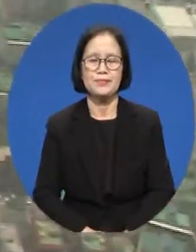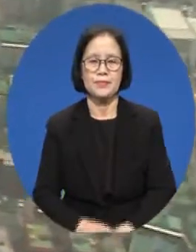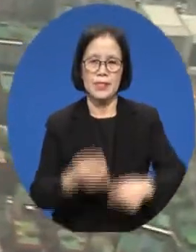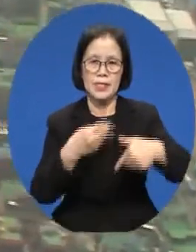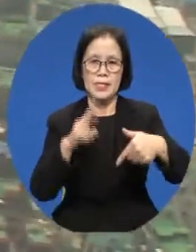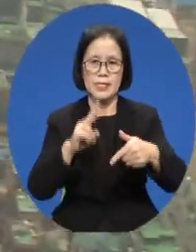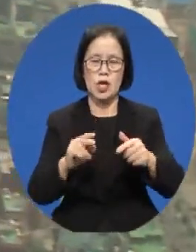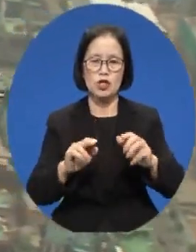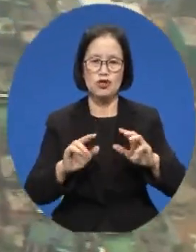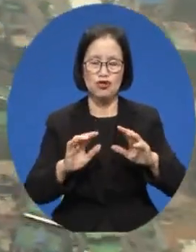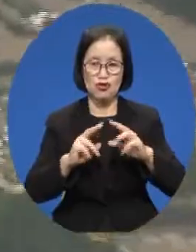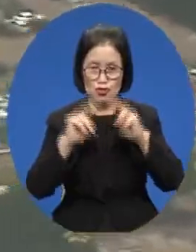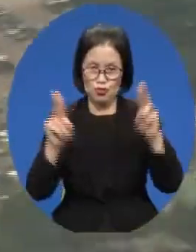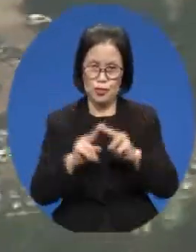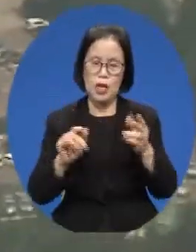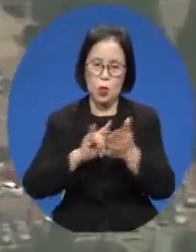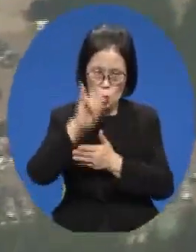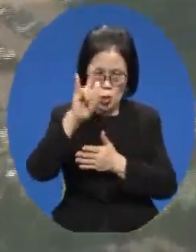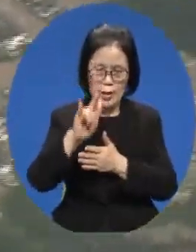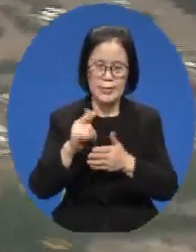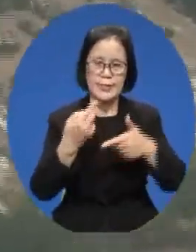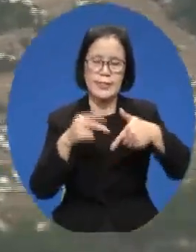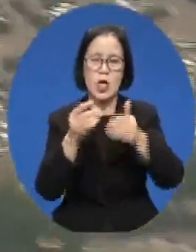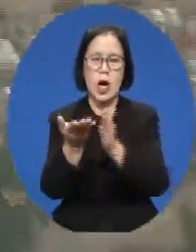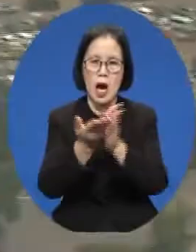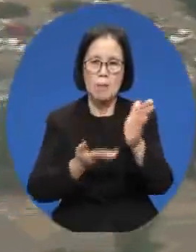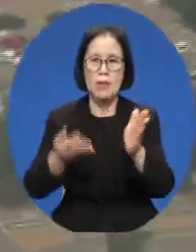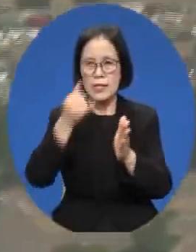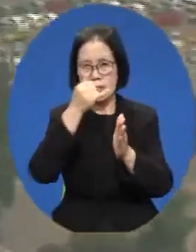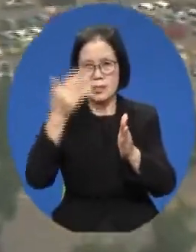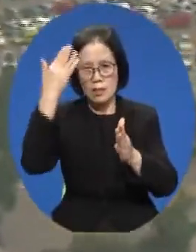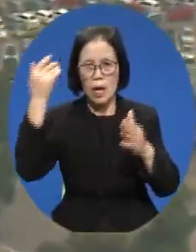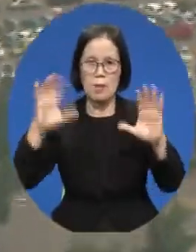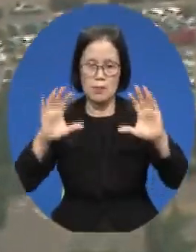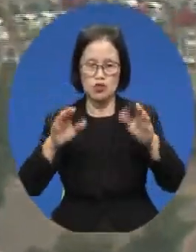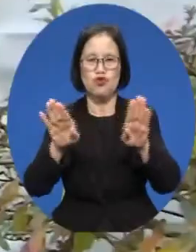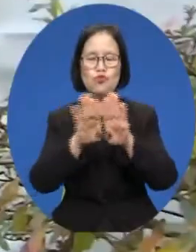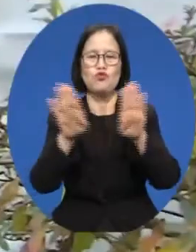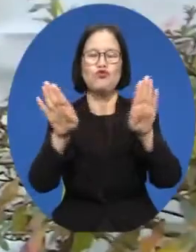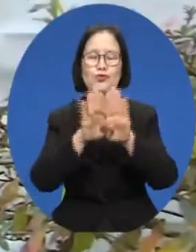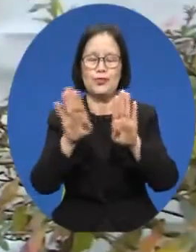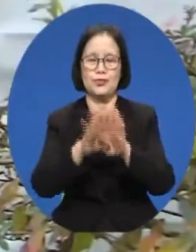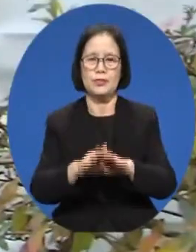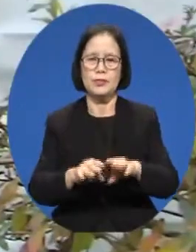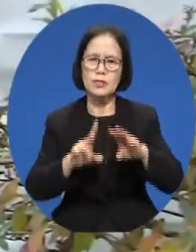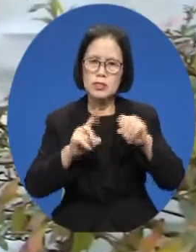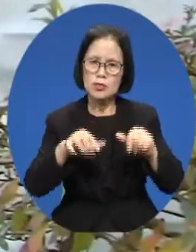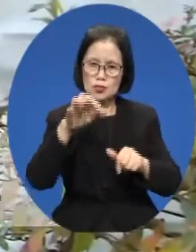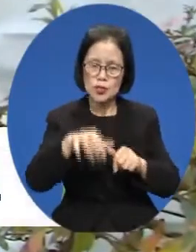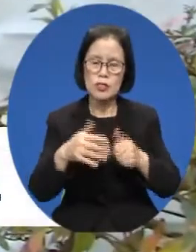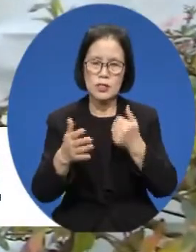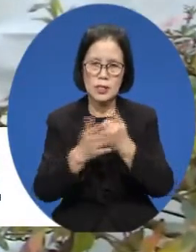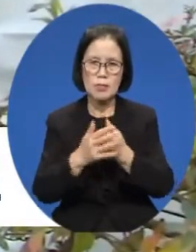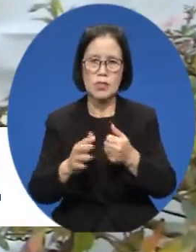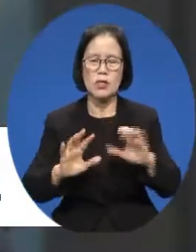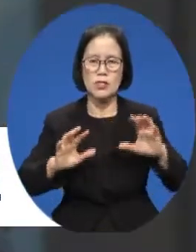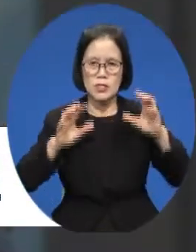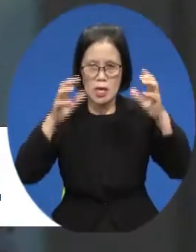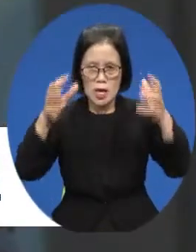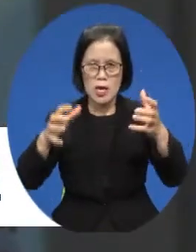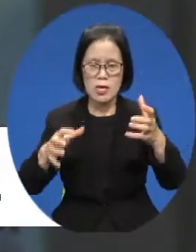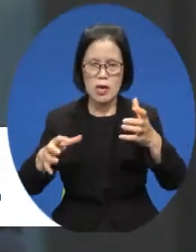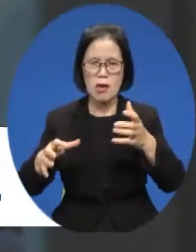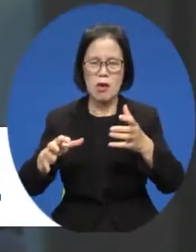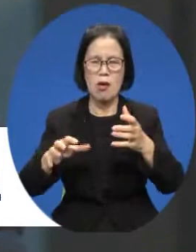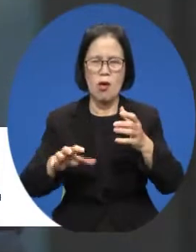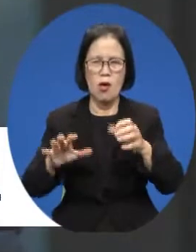인천국제공항과 인천항 많이 위치한 대한민국 한번 인천 c 지리적 위치로 인해 전세계 도입 쓰고 있는